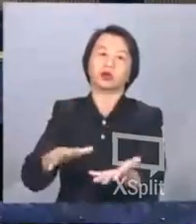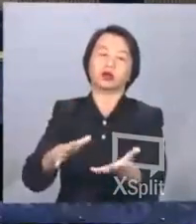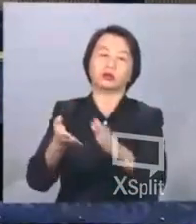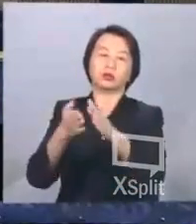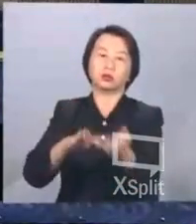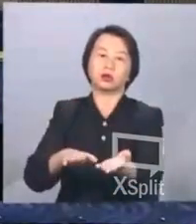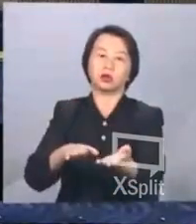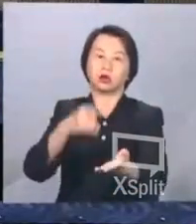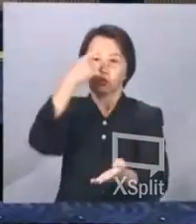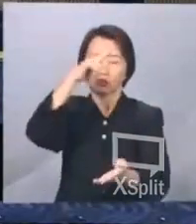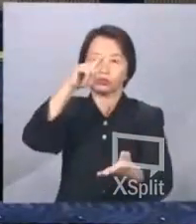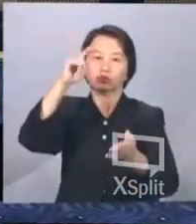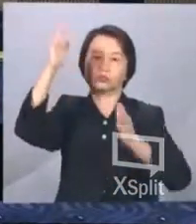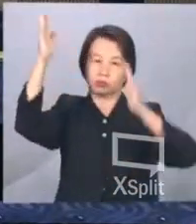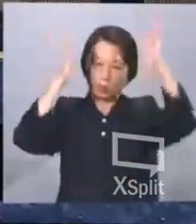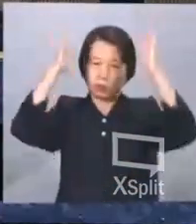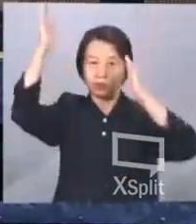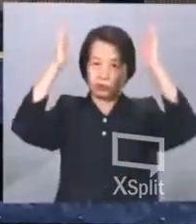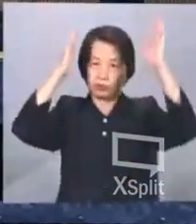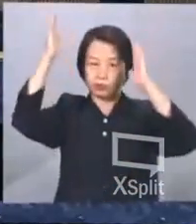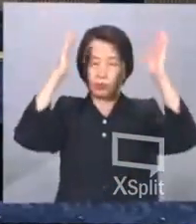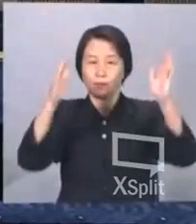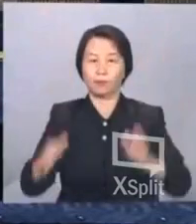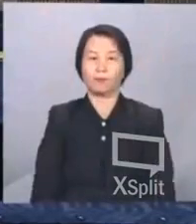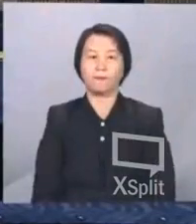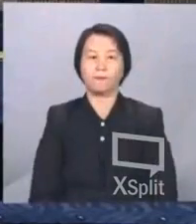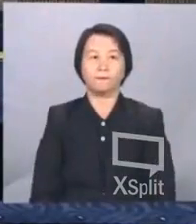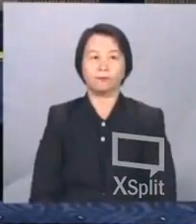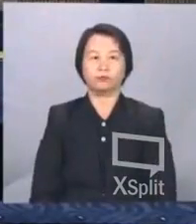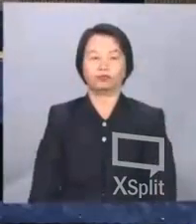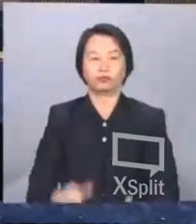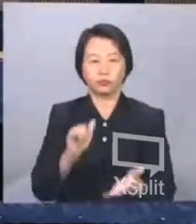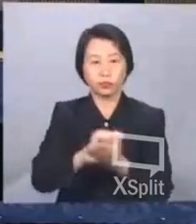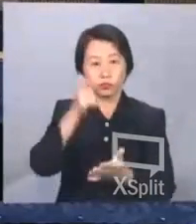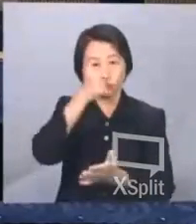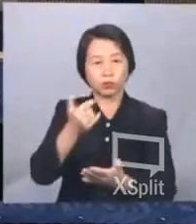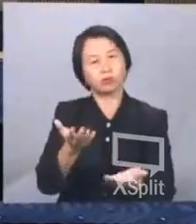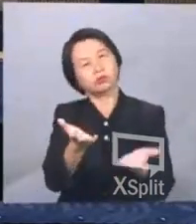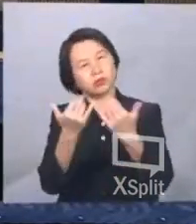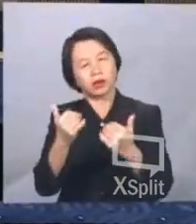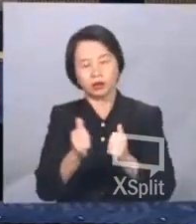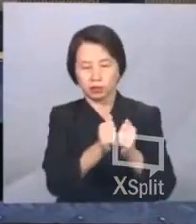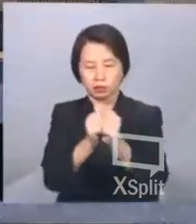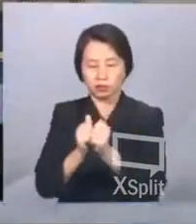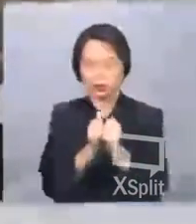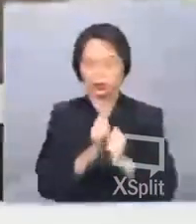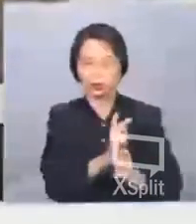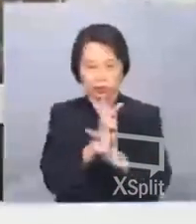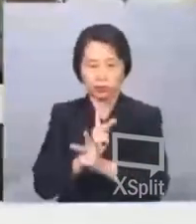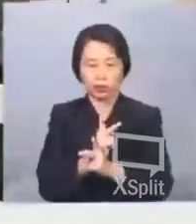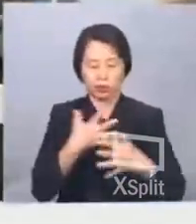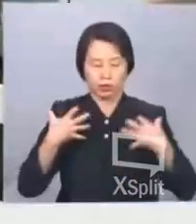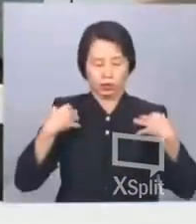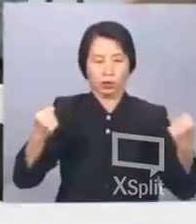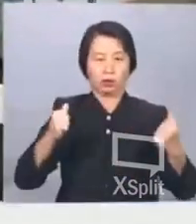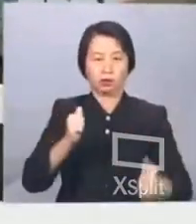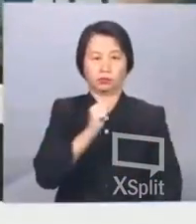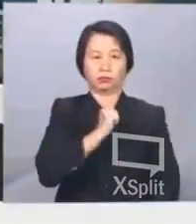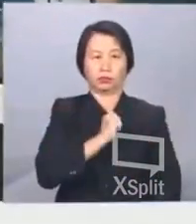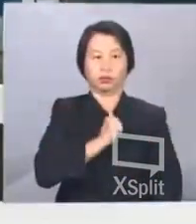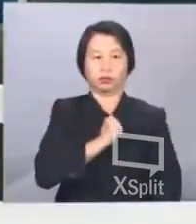buat negara Karena itu marilah kita bersama-sama menjaga kesehatan diri kita